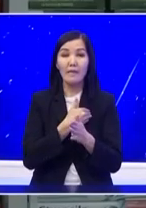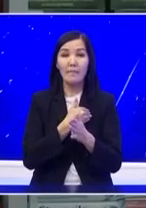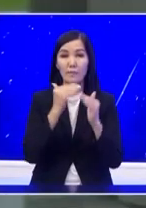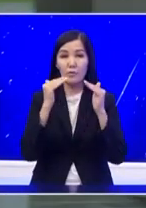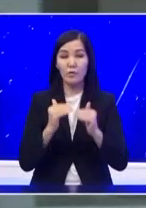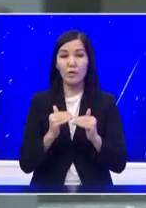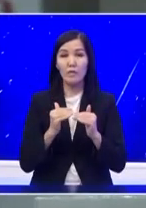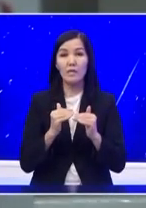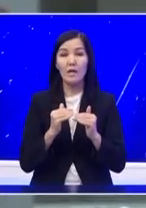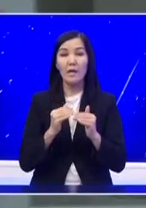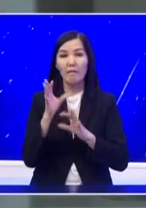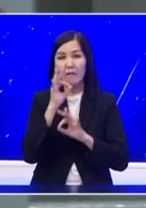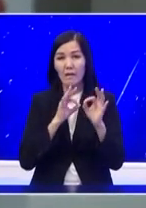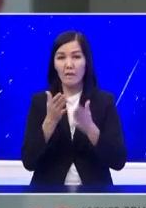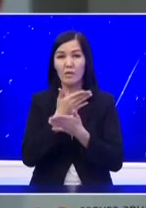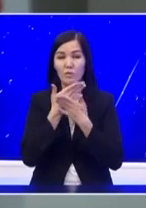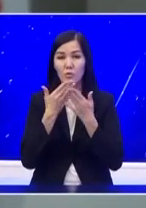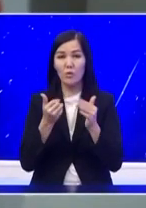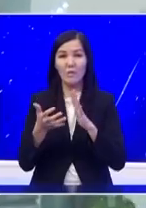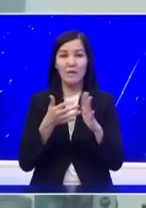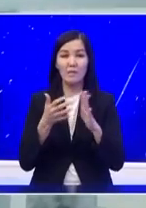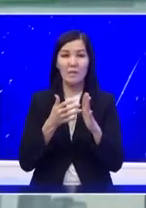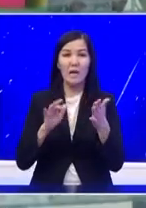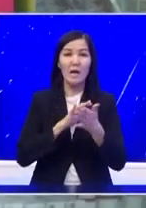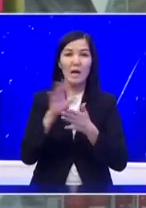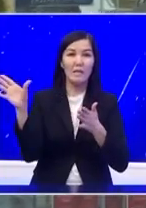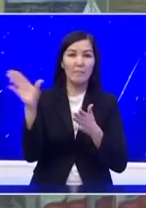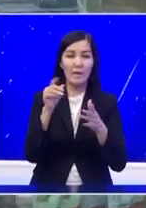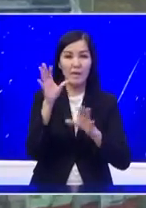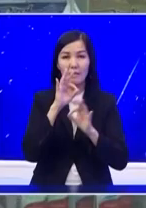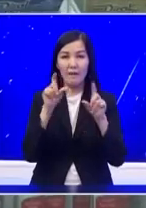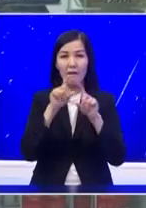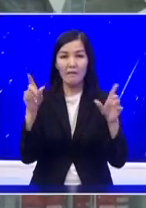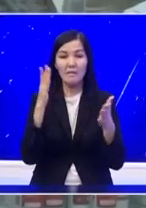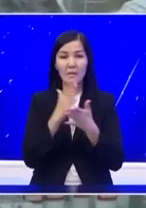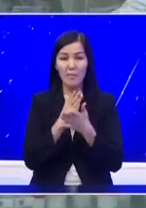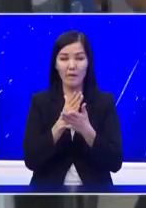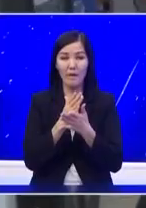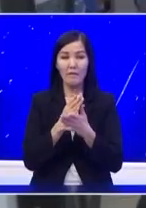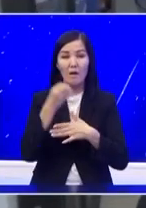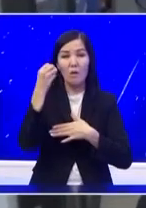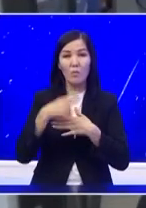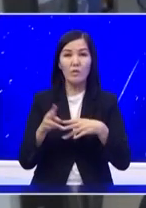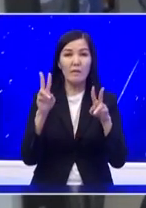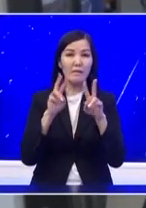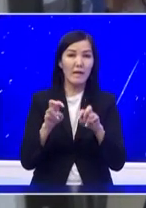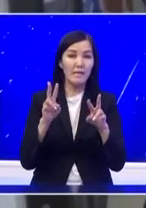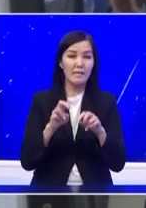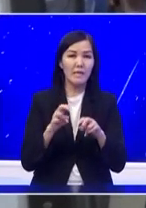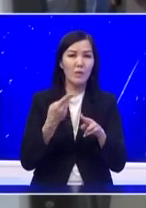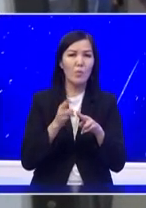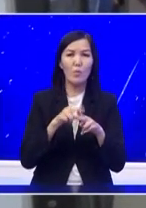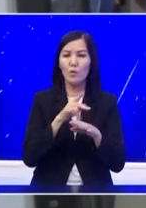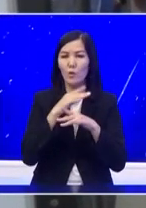түсіретін антибиотиктер жоқтың қасы. Мұндай тапшылық қаланың барлық дәріханасында байқалады. Яғни шаһар орталығында дәрі іздеген тұрғындардың